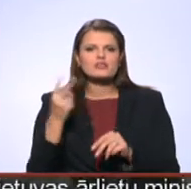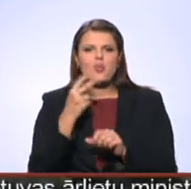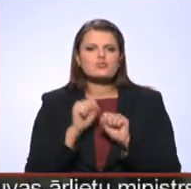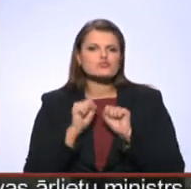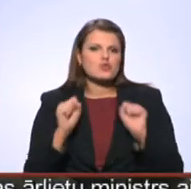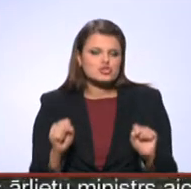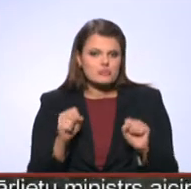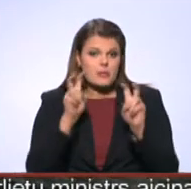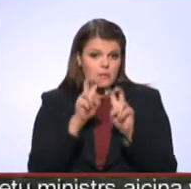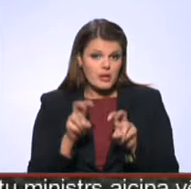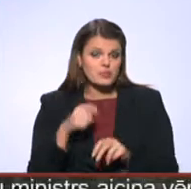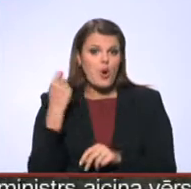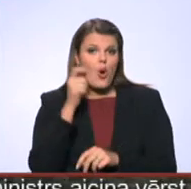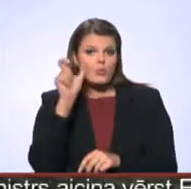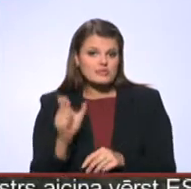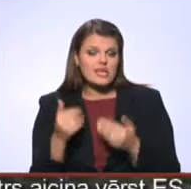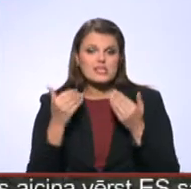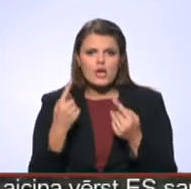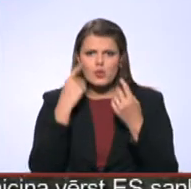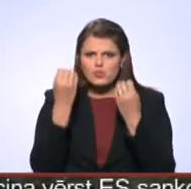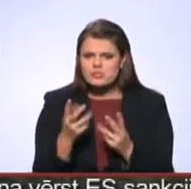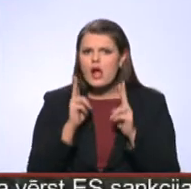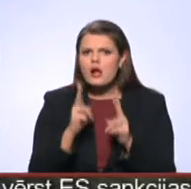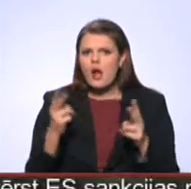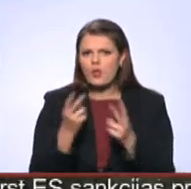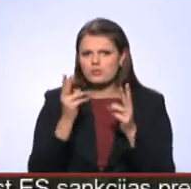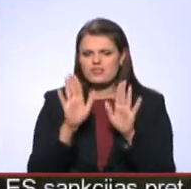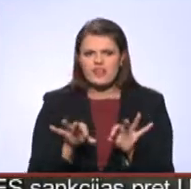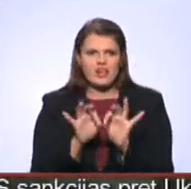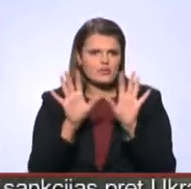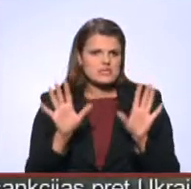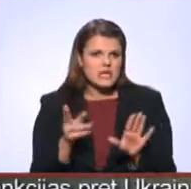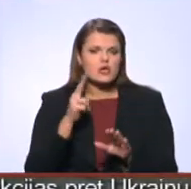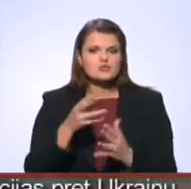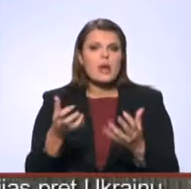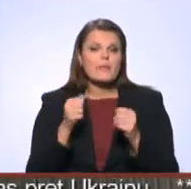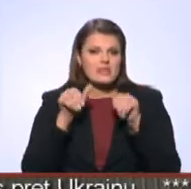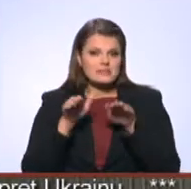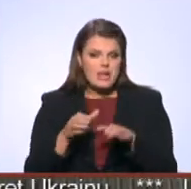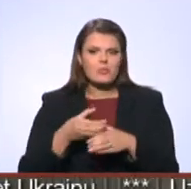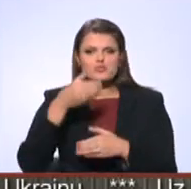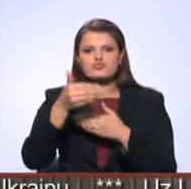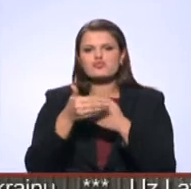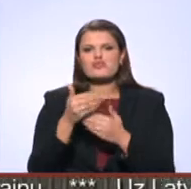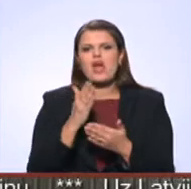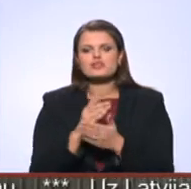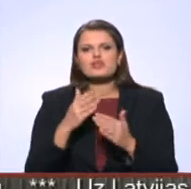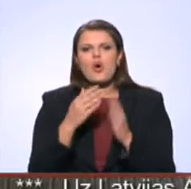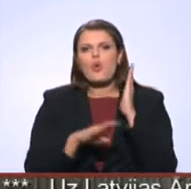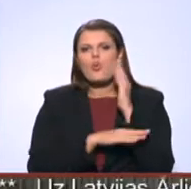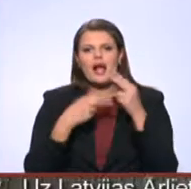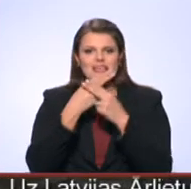ugunsdrošības pārbaudes. Ugunsdzēsēji tagad noskaidro, kā ugunsgrēks varēja izcelties un jau pieņemts lēmums skursteņa tūmā esošās kokas